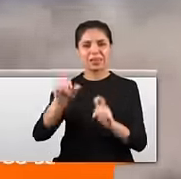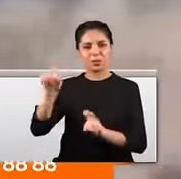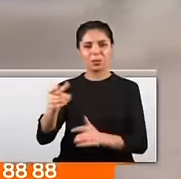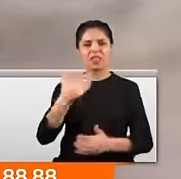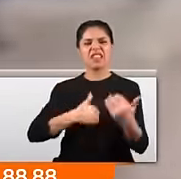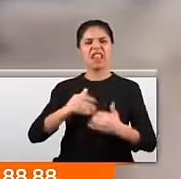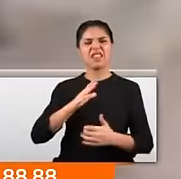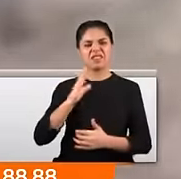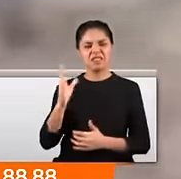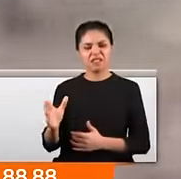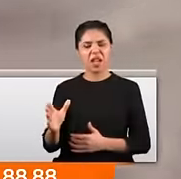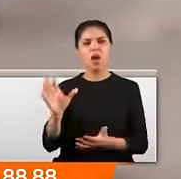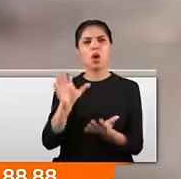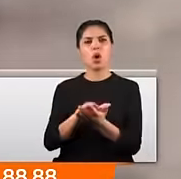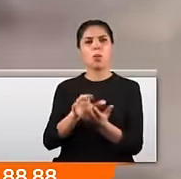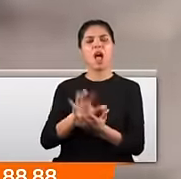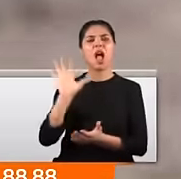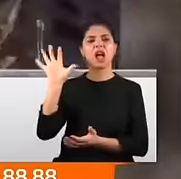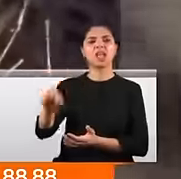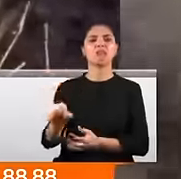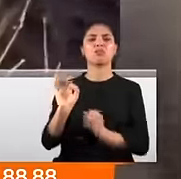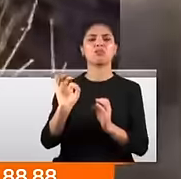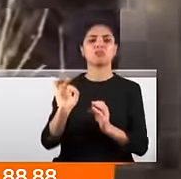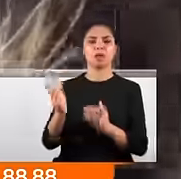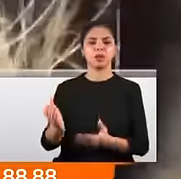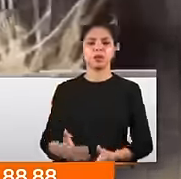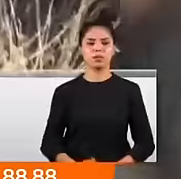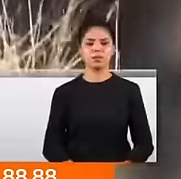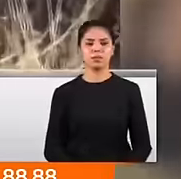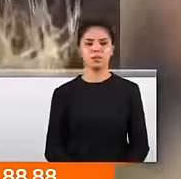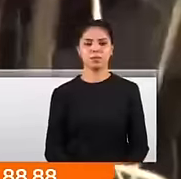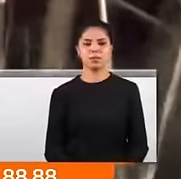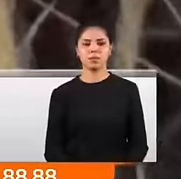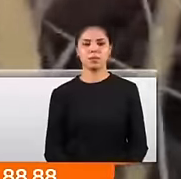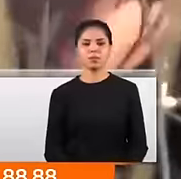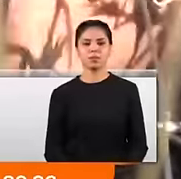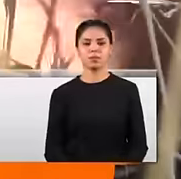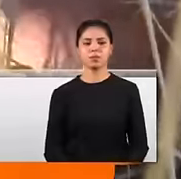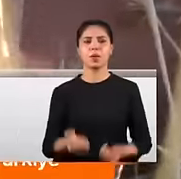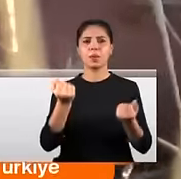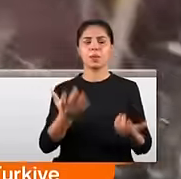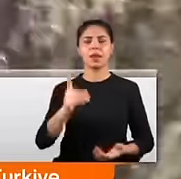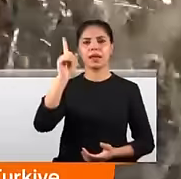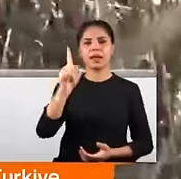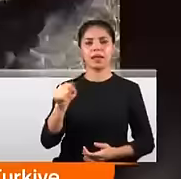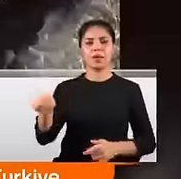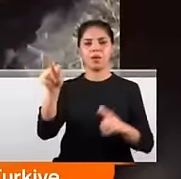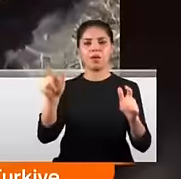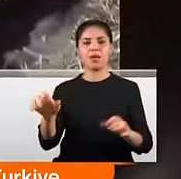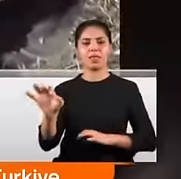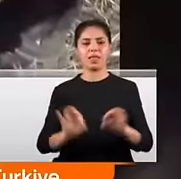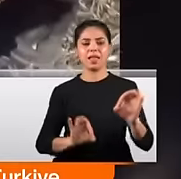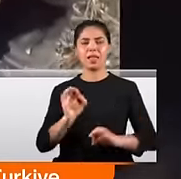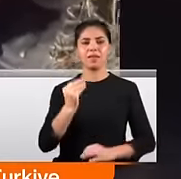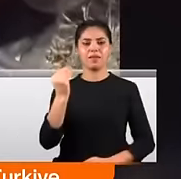Yaralıydı. Belli ki köpeklerin saldırısına uğramıştı. Ey yavru. Tut onu. Atlama da onu bırakma. Bitkin aslana ilk müdahale orada yapıldı.